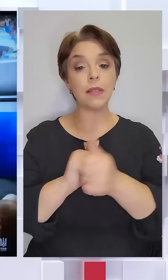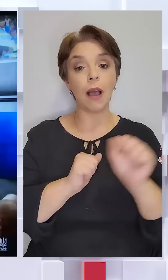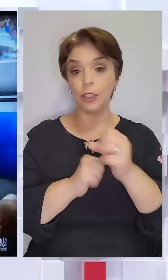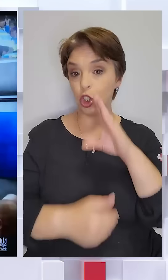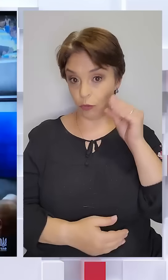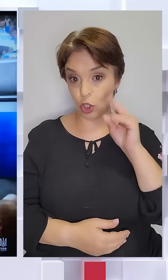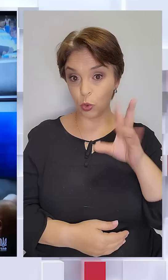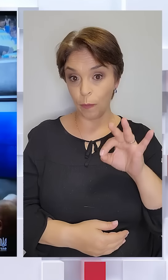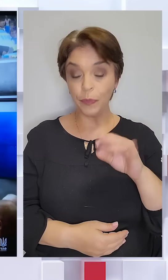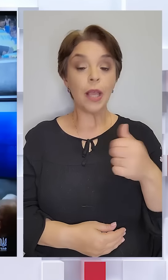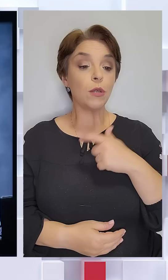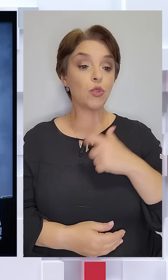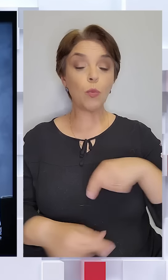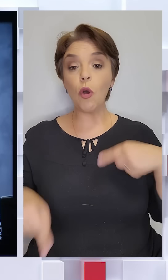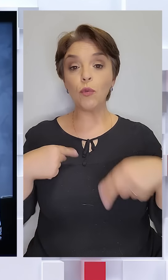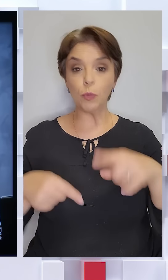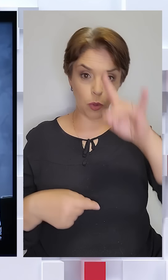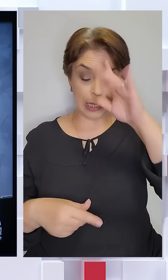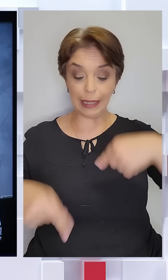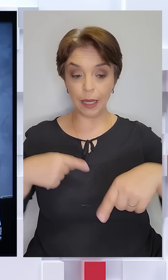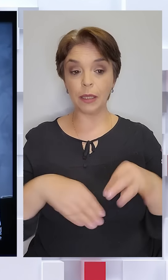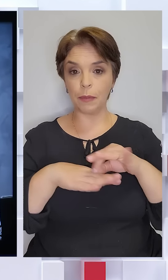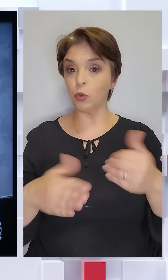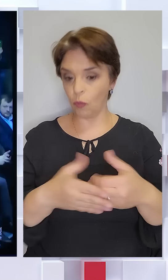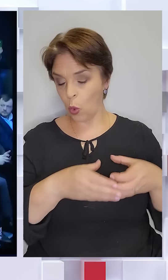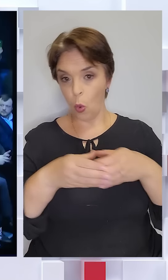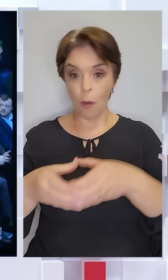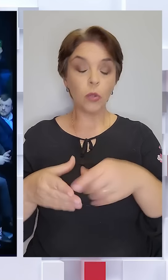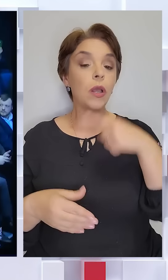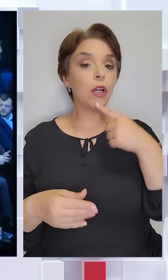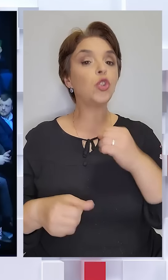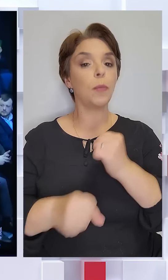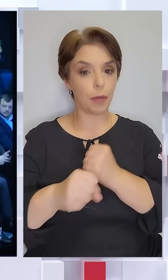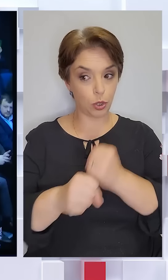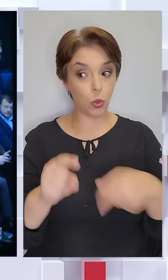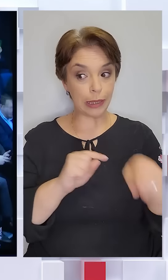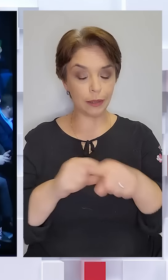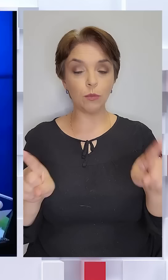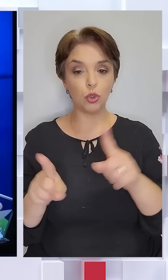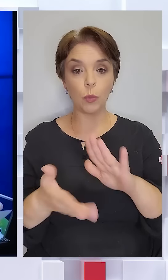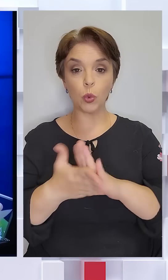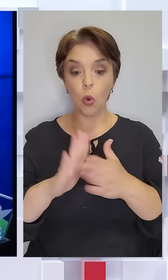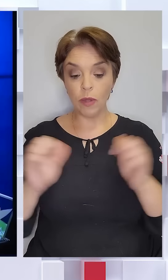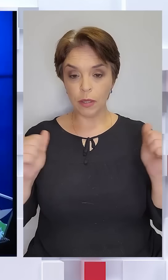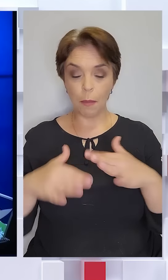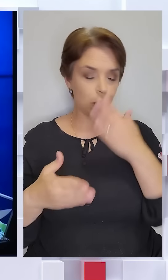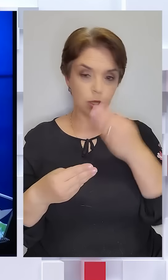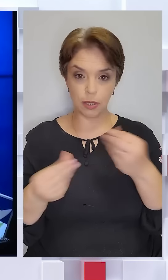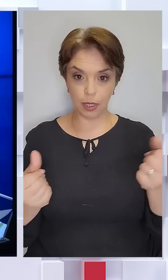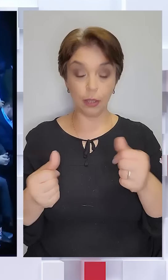Андрій Шевченко. Із собою футбольна легенда привела нову команду і кажуть, що працюють над тим, щоб договірні матчі